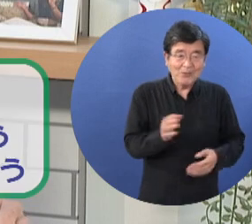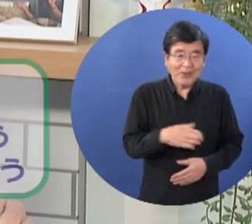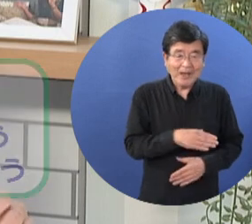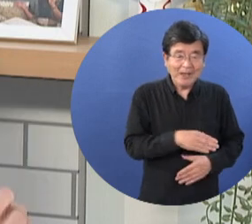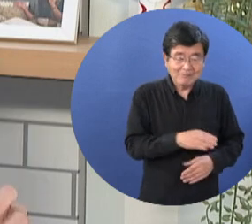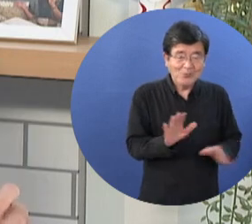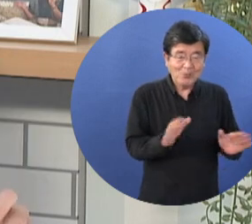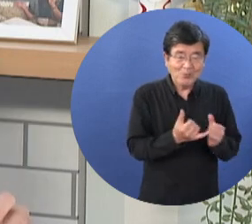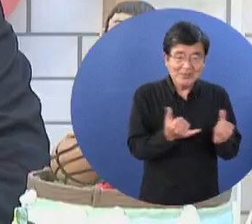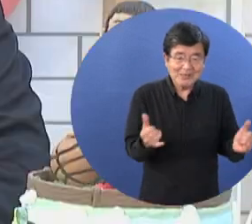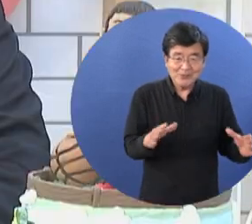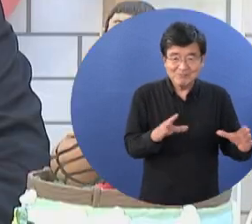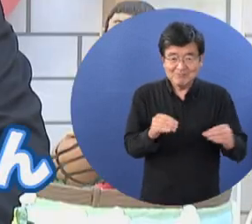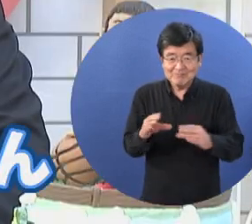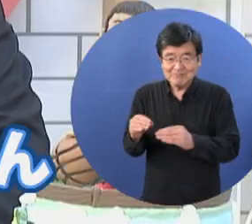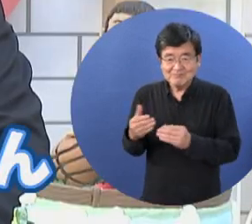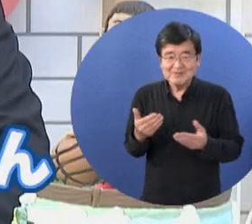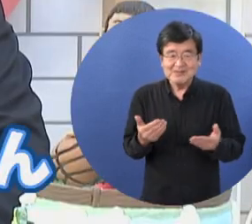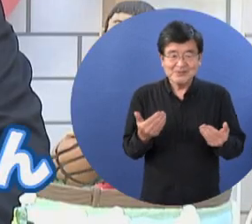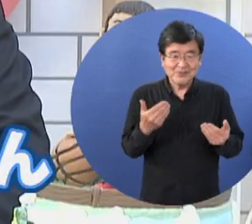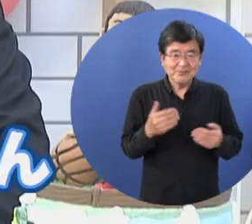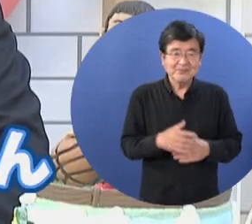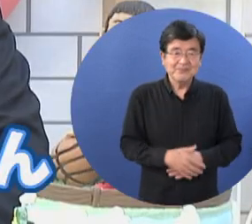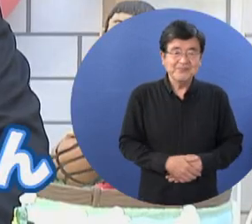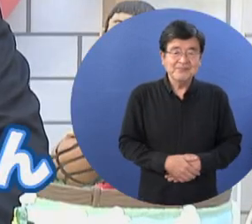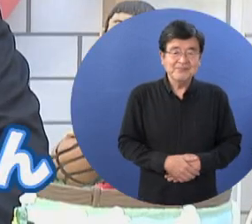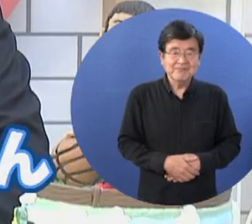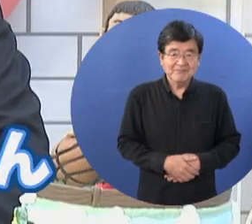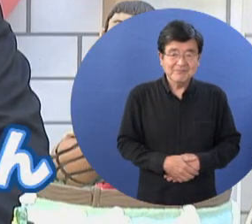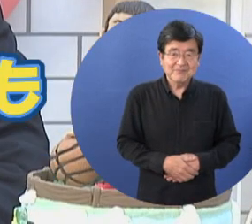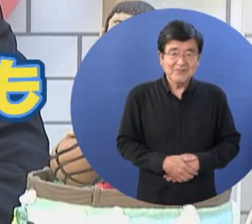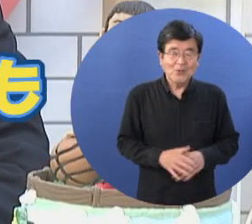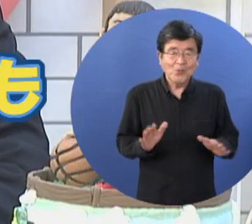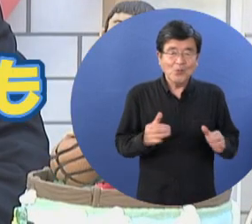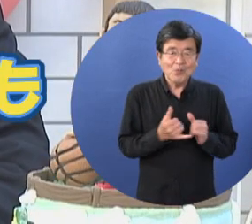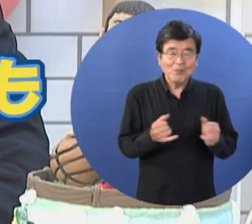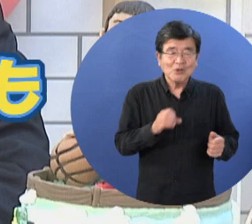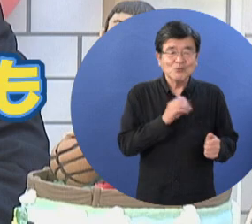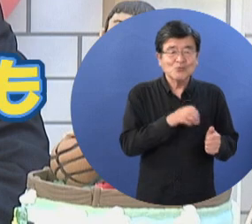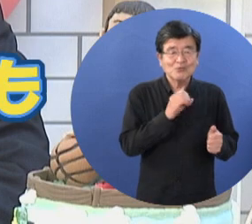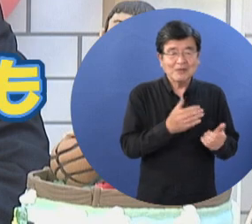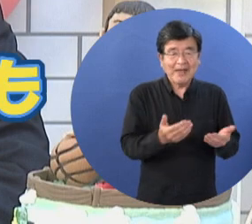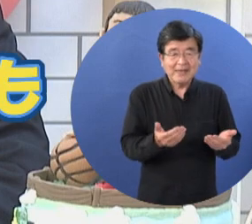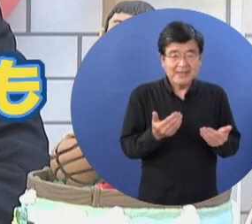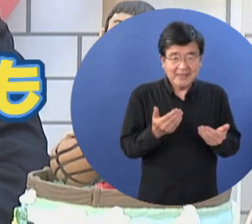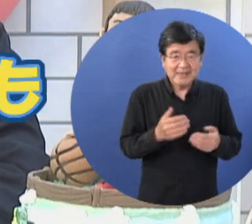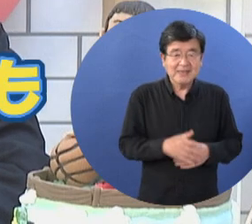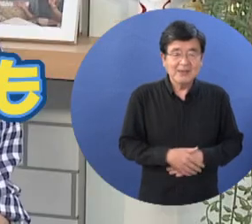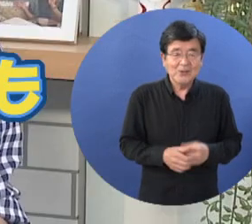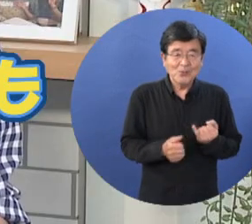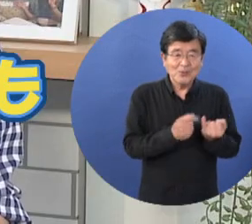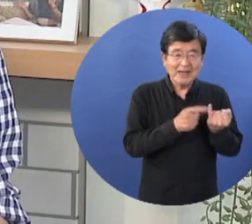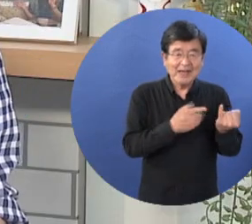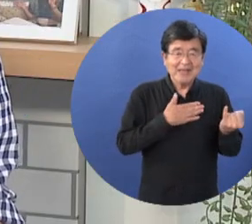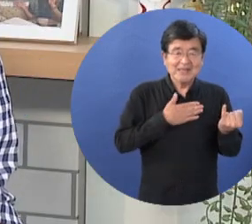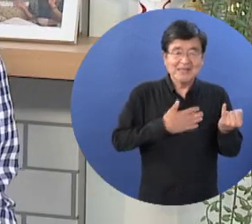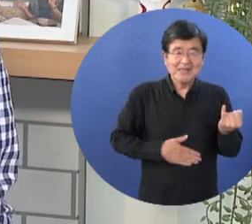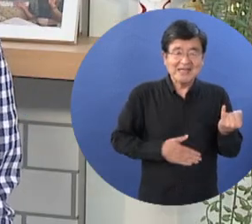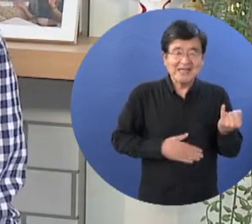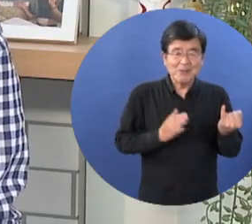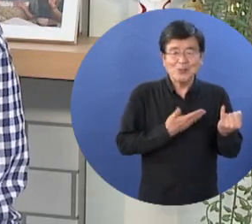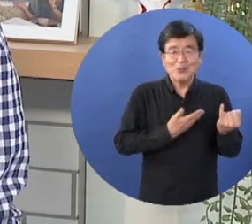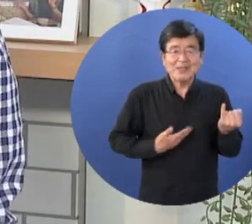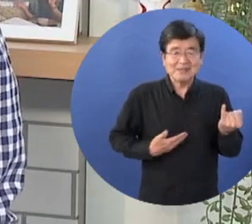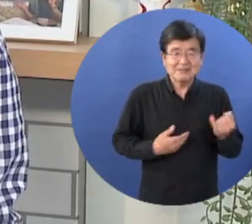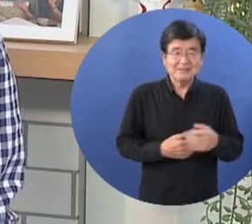事ですよね、 うんうん、確かにほんまですね、子供にも言うとかなあかんね、うん、そうか、奥さんだけが把握しててもあかんのか、 ね、公園に一人